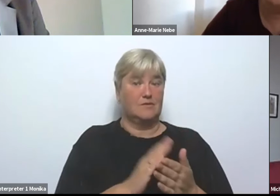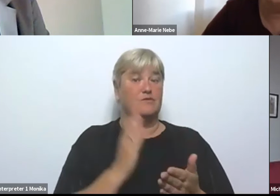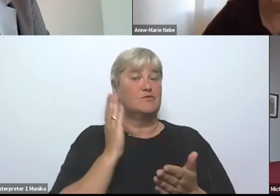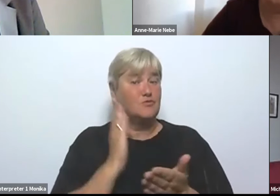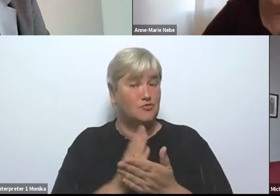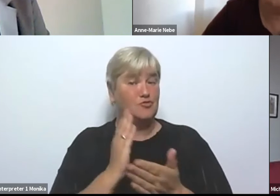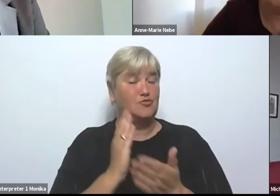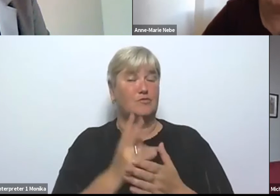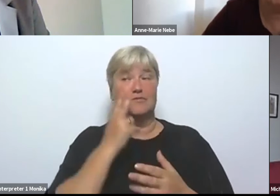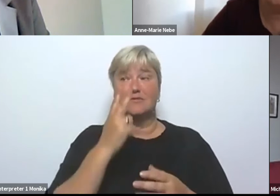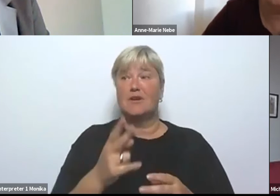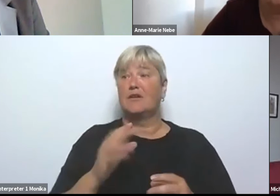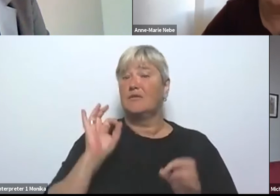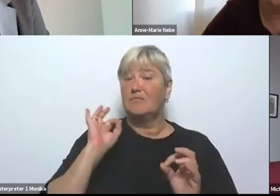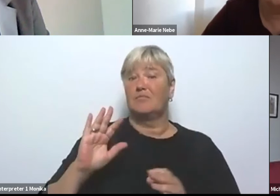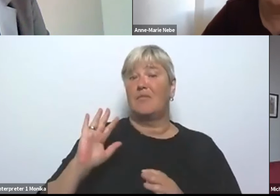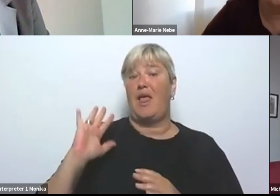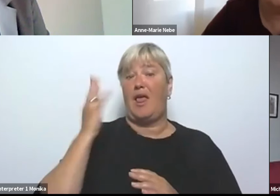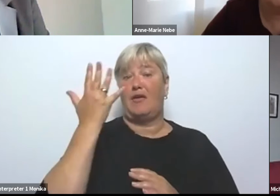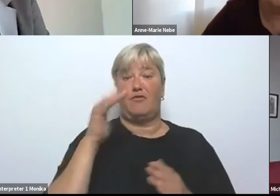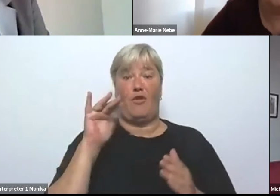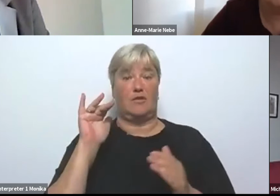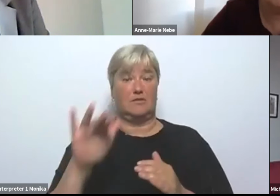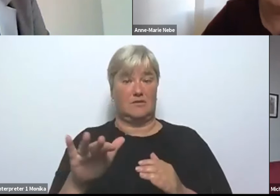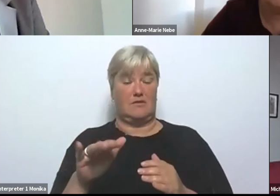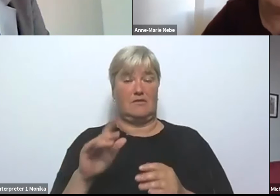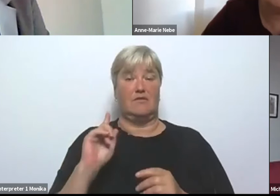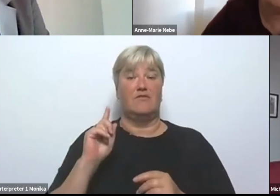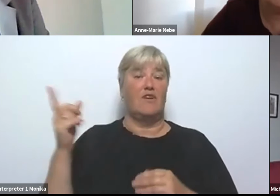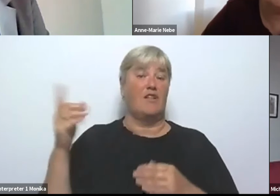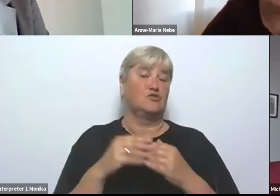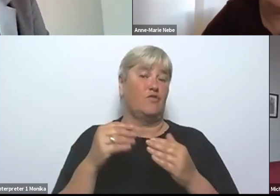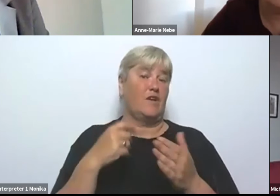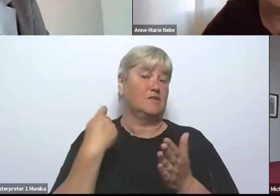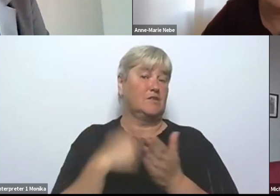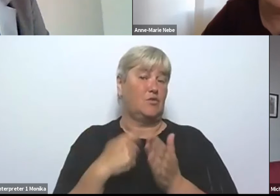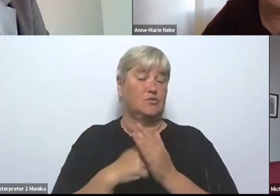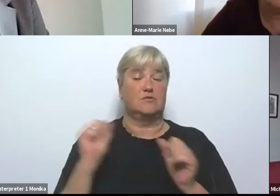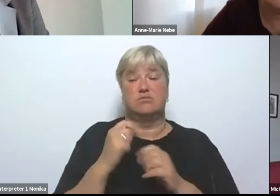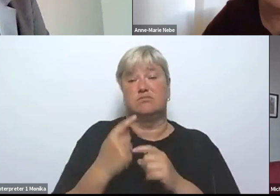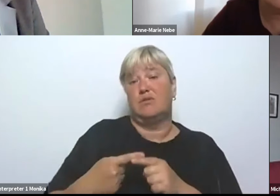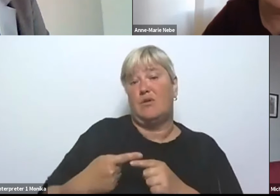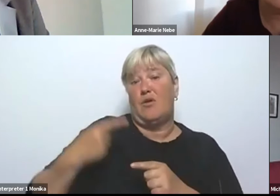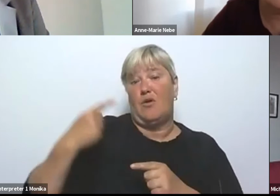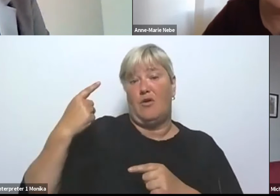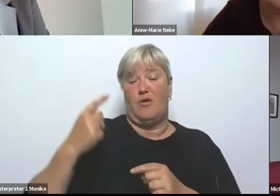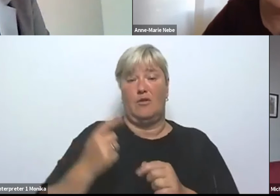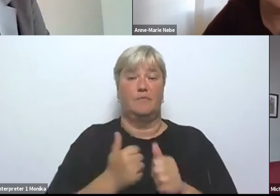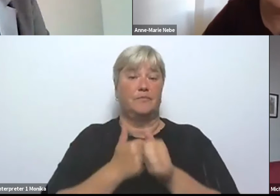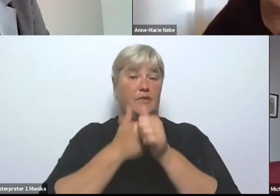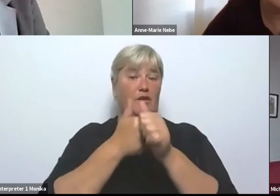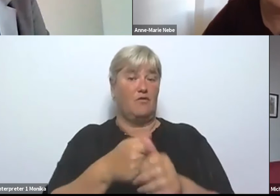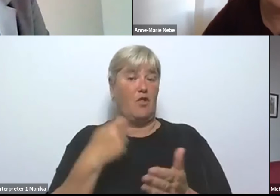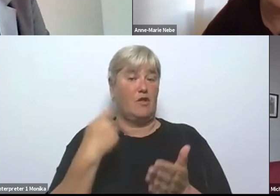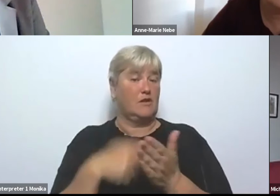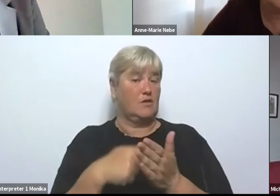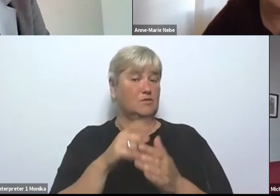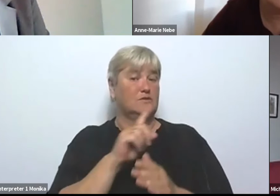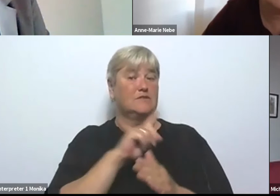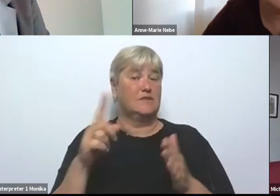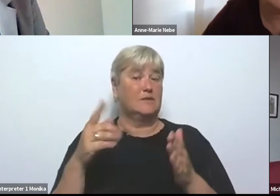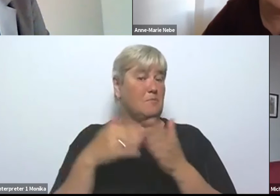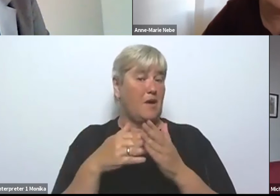Investment herausgestellt, weil eben die Kosten so enorm hoch sind. Und diese Folgekosten der Nicht-Barrierefreiheit, so wie es auch